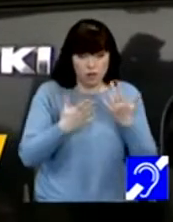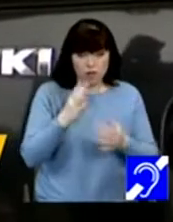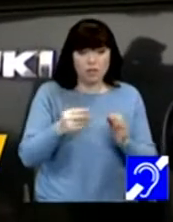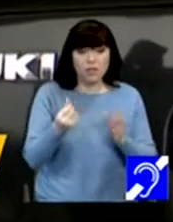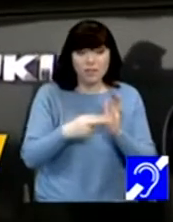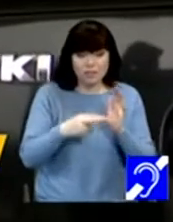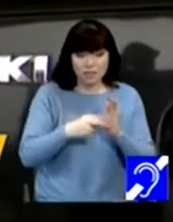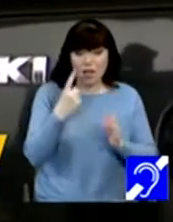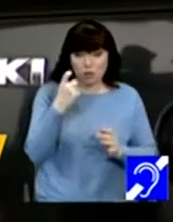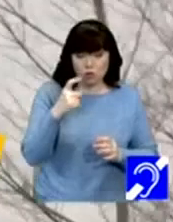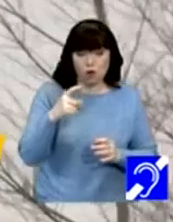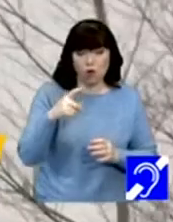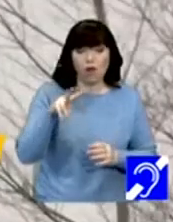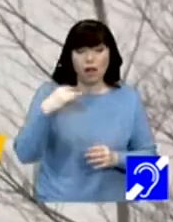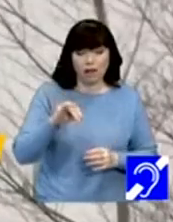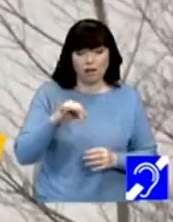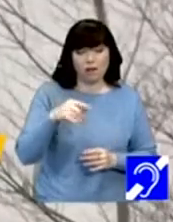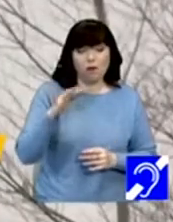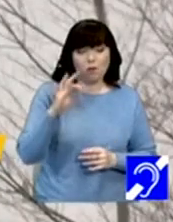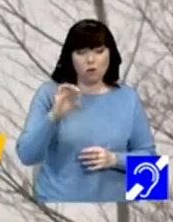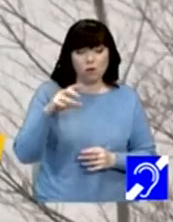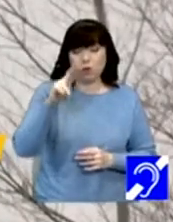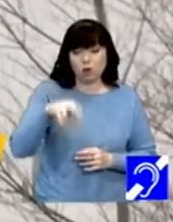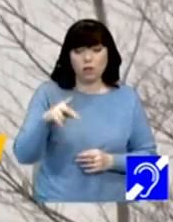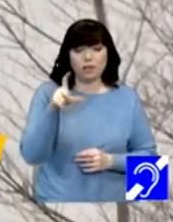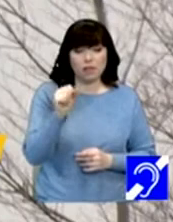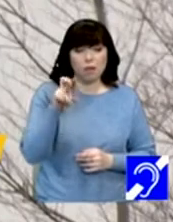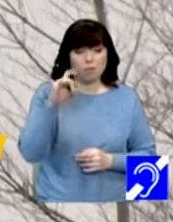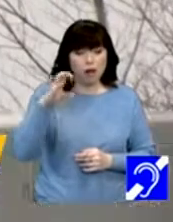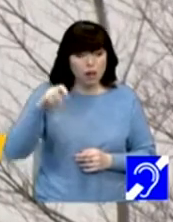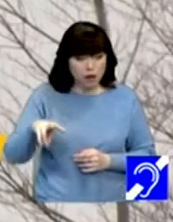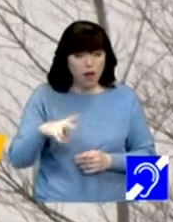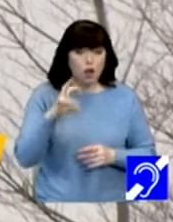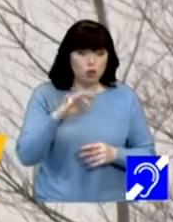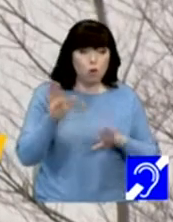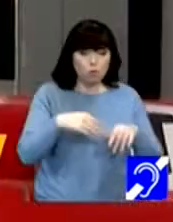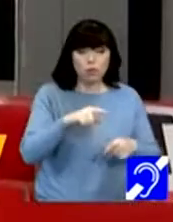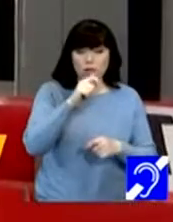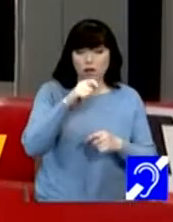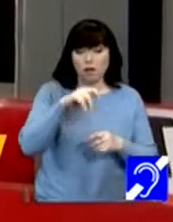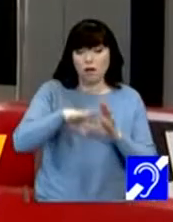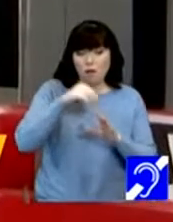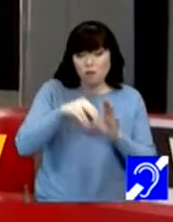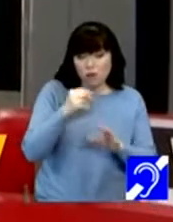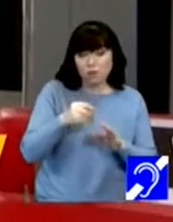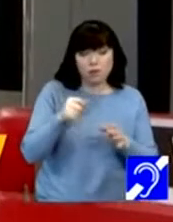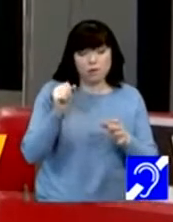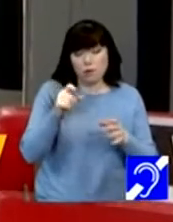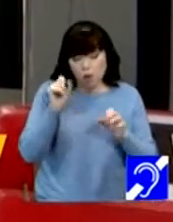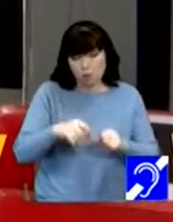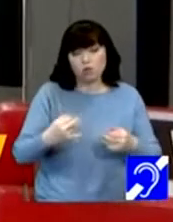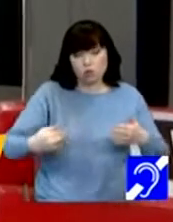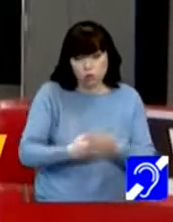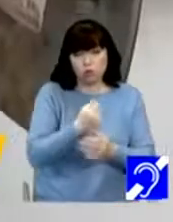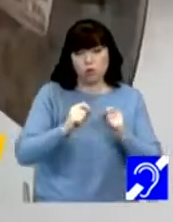pe baril? Eliminarea plafoanelor dintr-un singur pas după alegeri nu va fi fezabilă politic și ar putea declanșa o nouă creștere